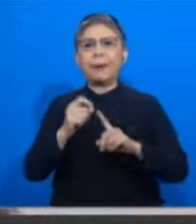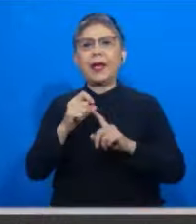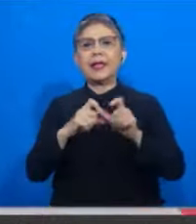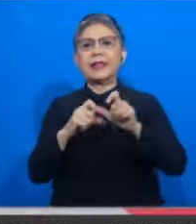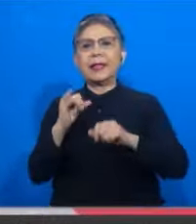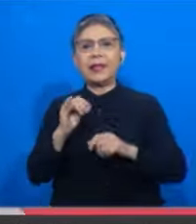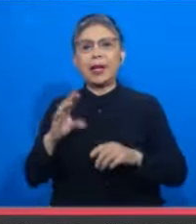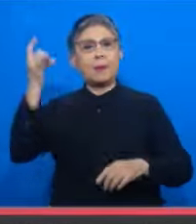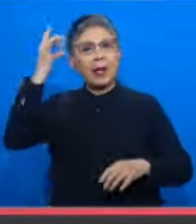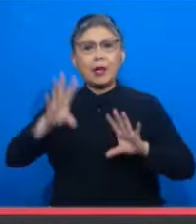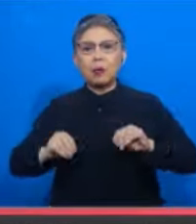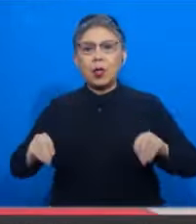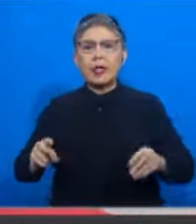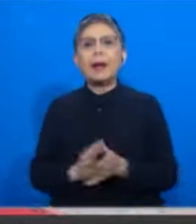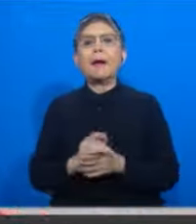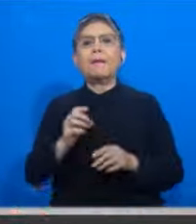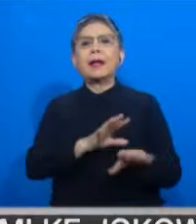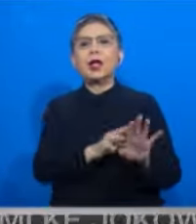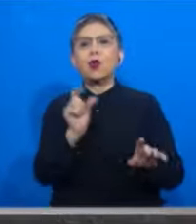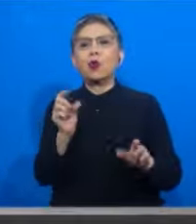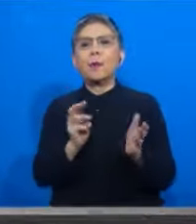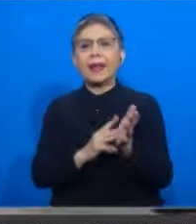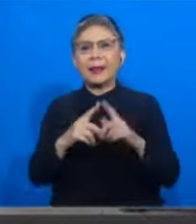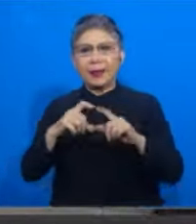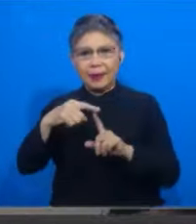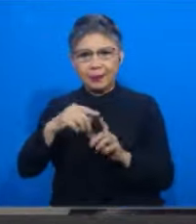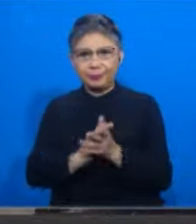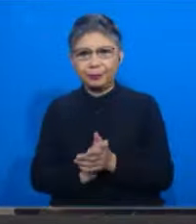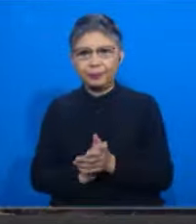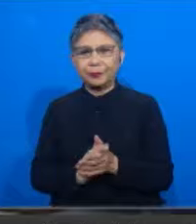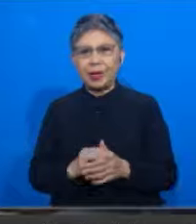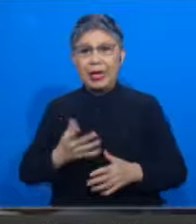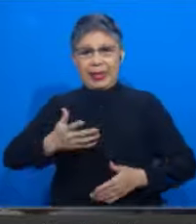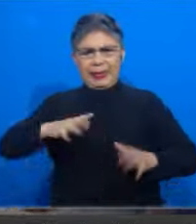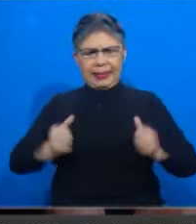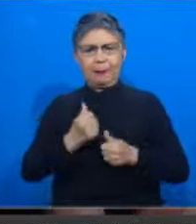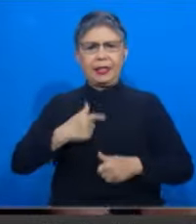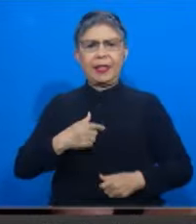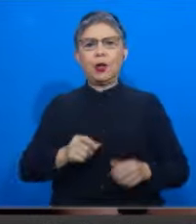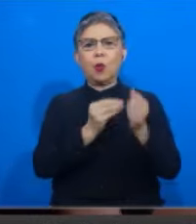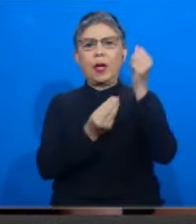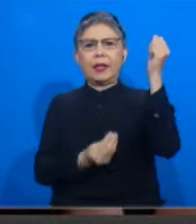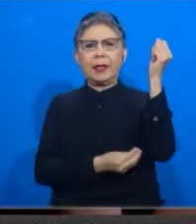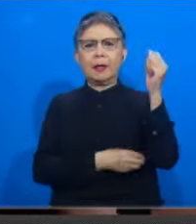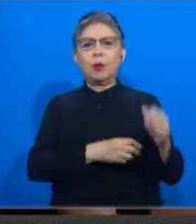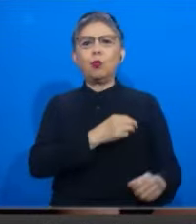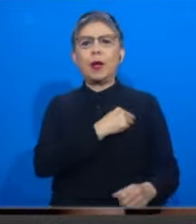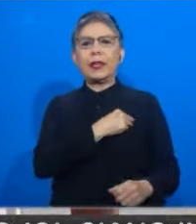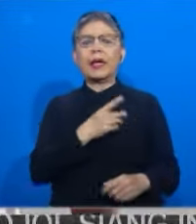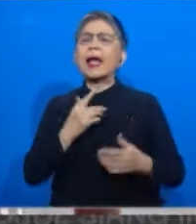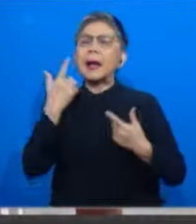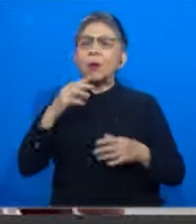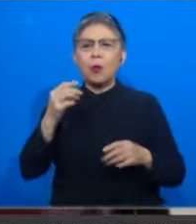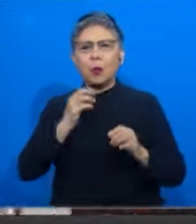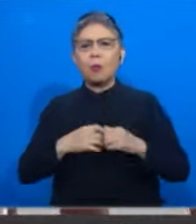Partai Buruh, dan Partai Umat. Dalam pernyataan persnya, Ramzy mengatakan siap menjadi wakil bupati karena ingin berbuat baik